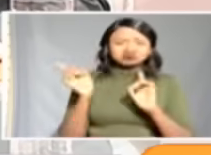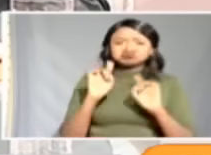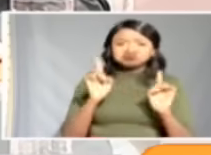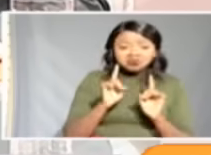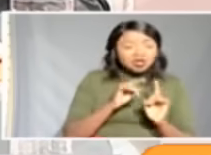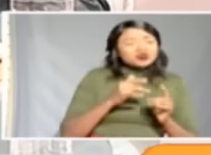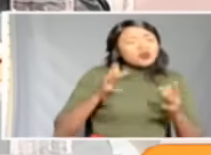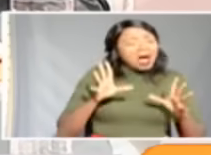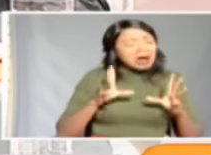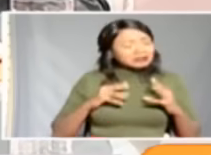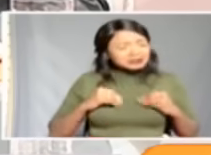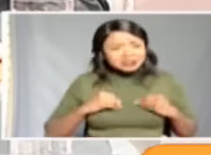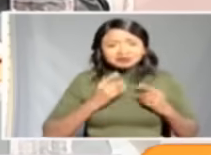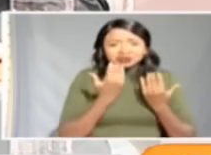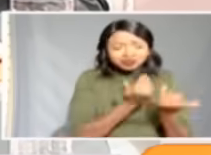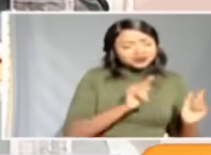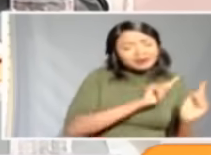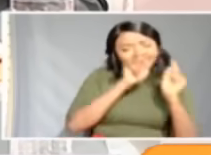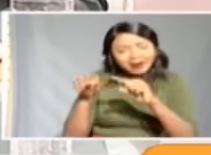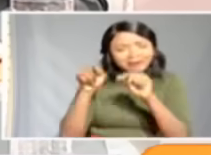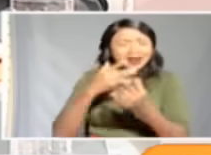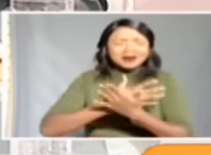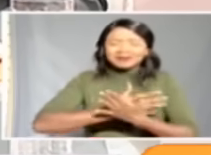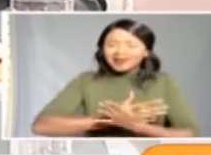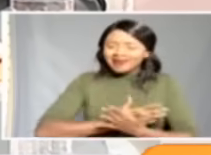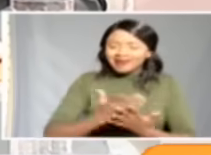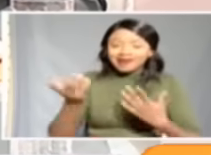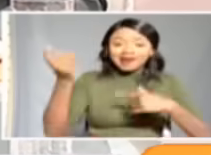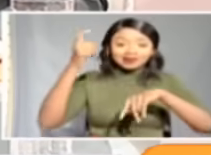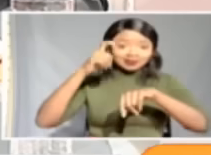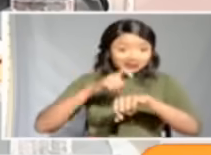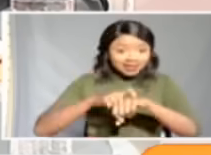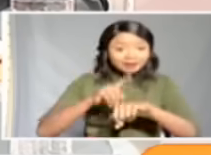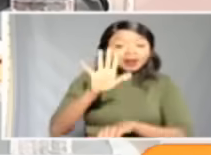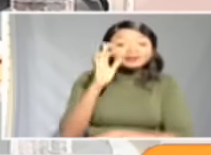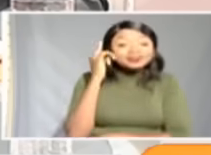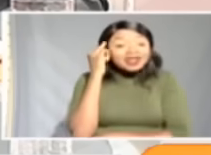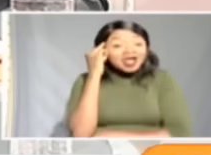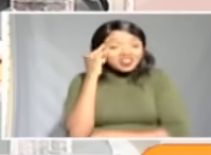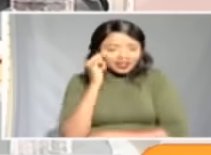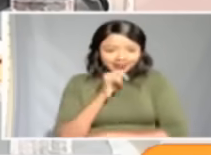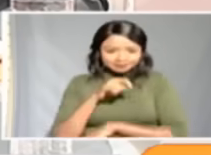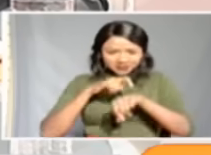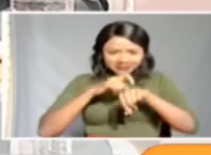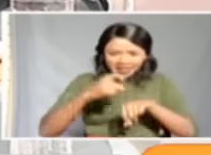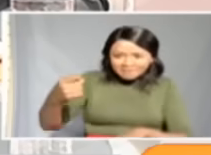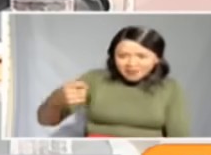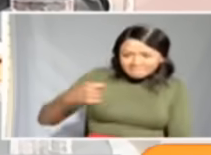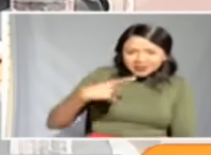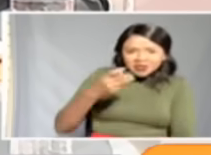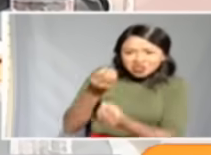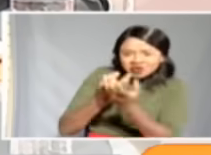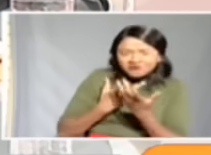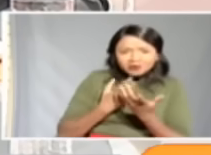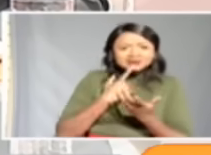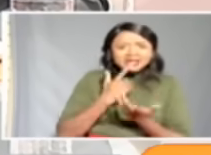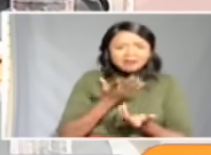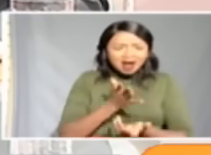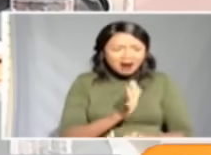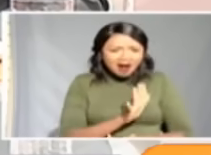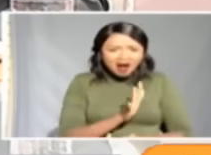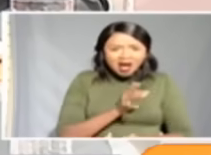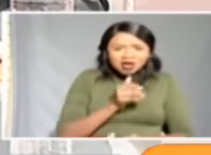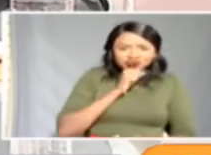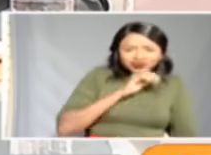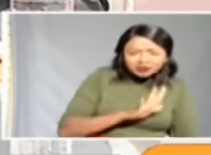wako kutembelea wakati wote. Lakini mtazamaji, tafakari haya. Unapokea taarifa kwamba mtoto wako amenajisiwa,